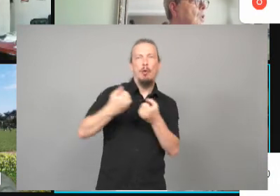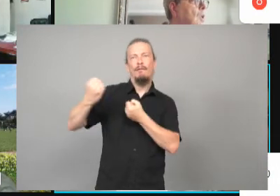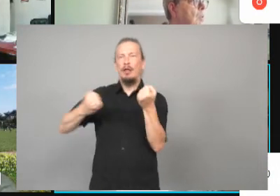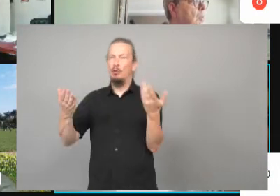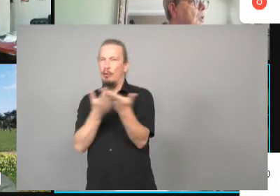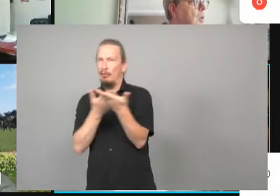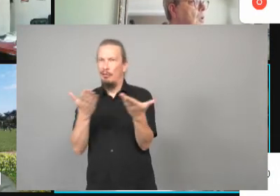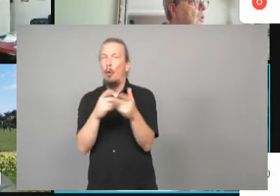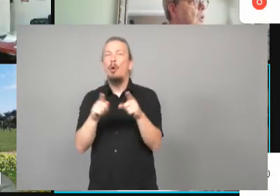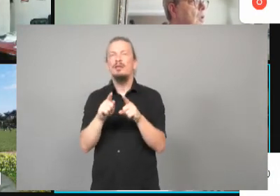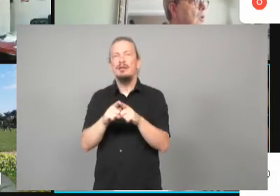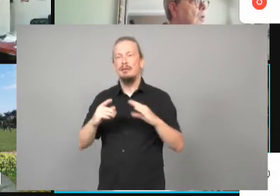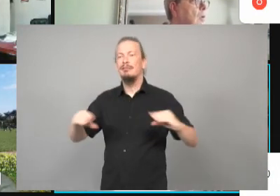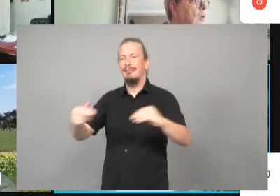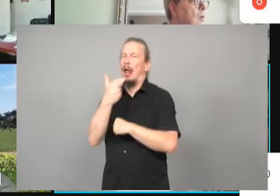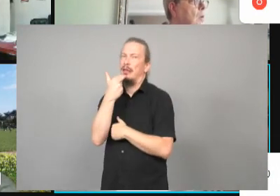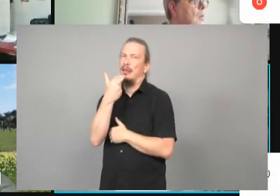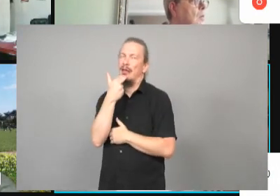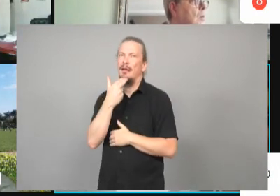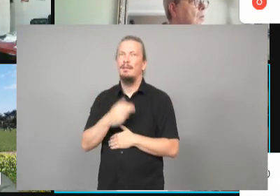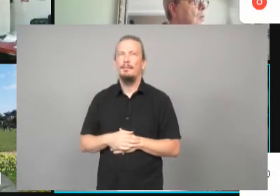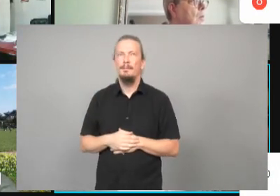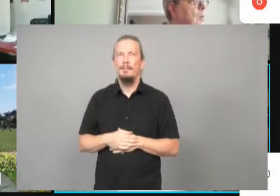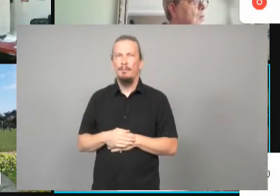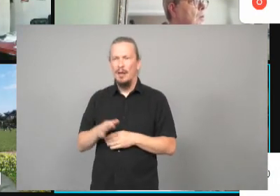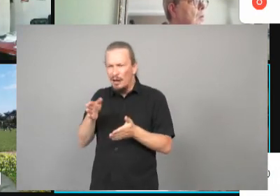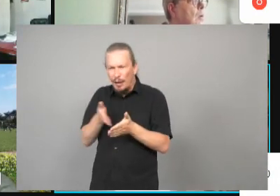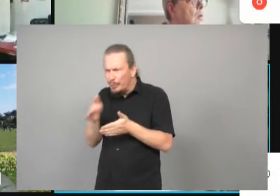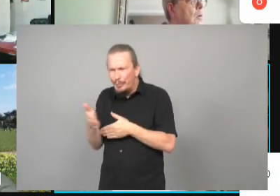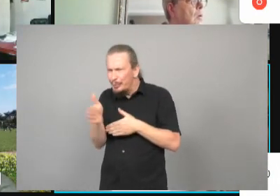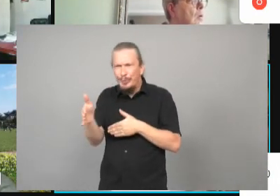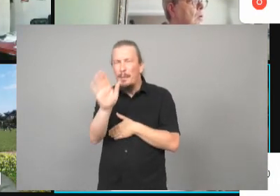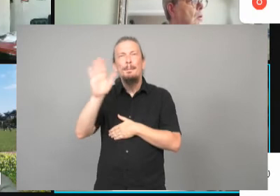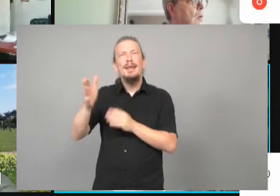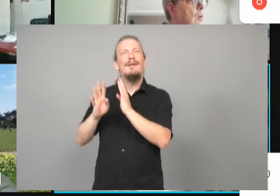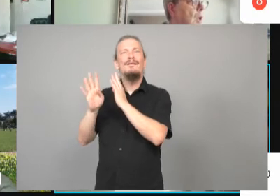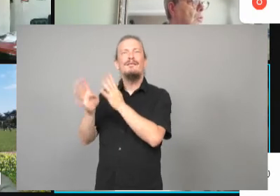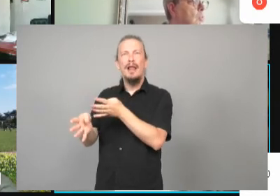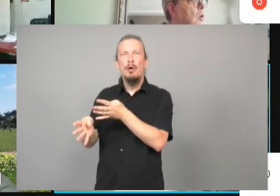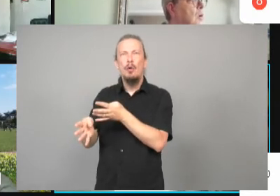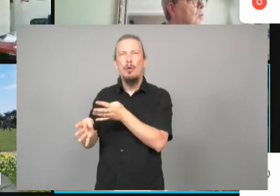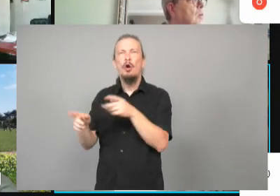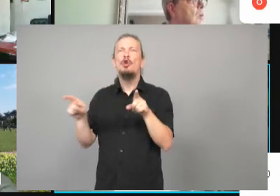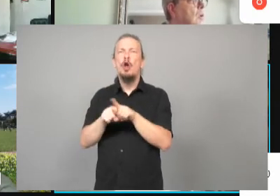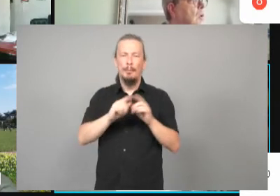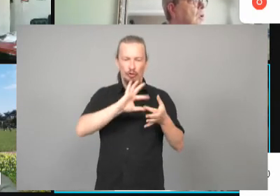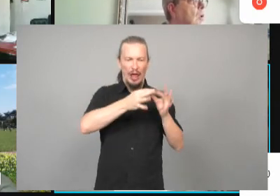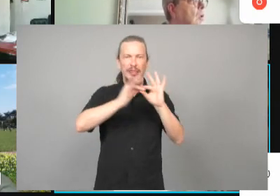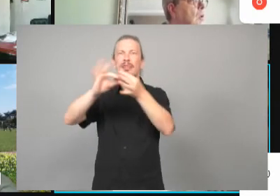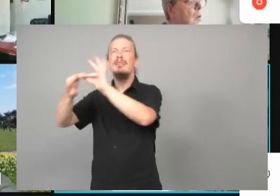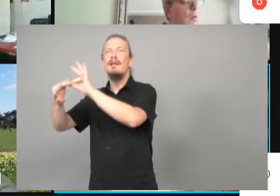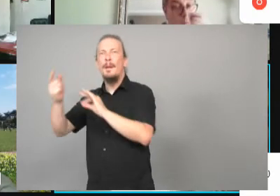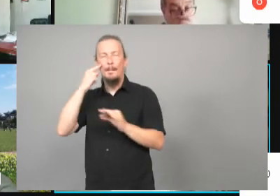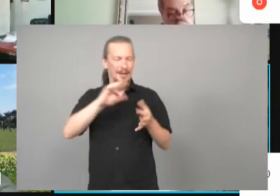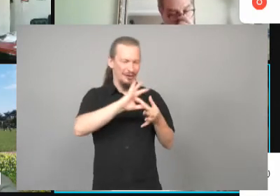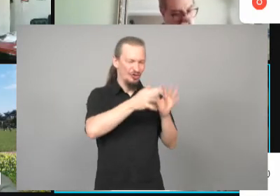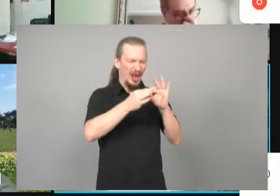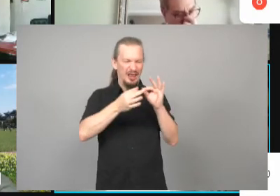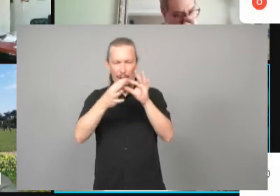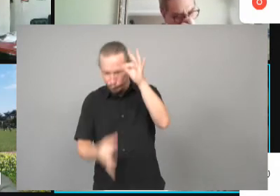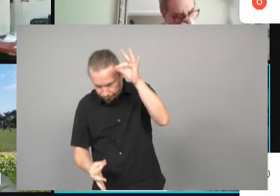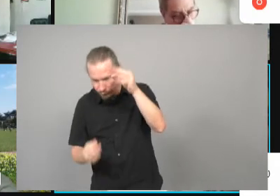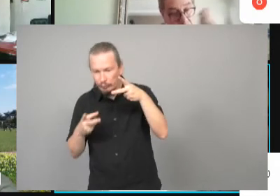des aménagements. Un itinéraire cyclable, c'est une chaîne, c'est comme une chaîne, un maillon manquant et c'est la panne